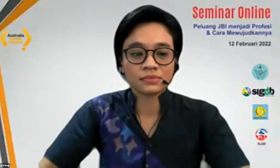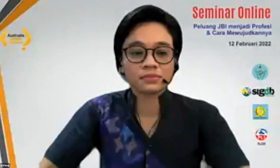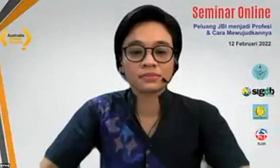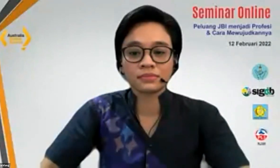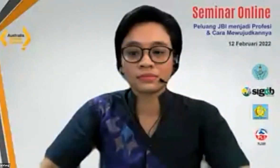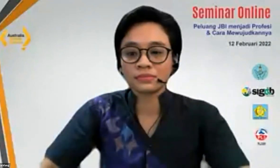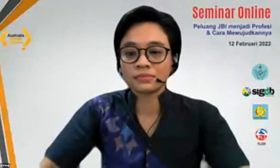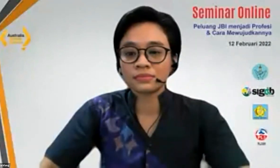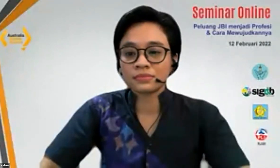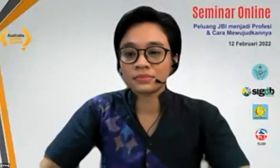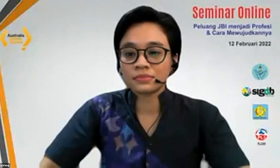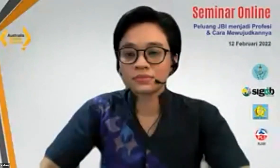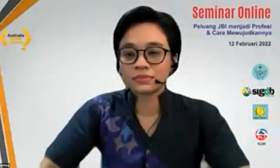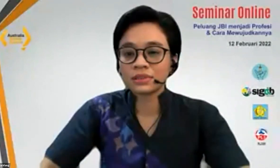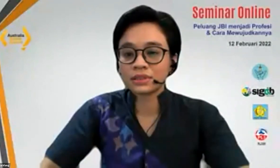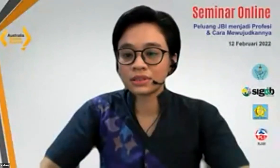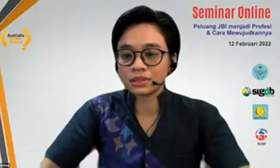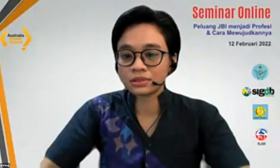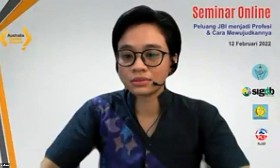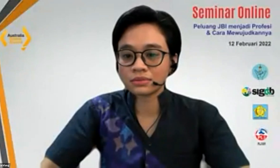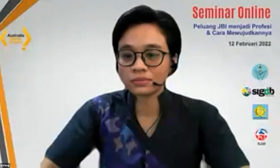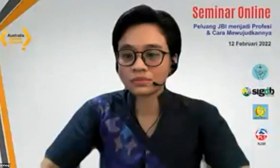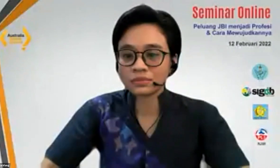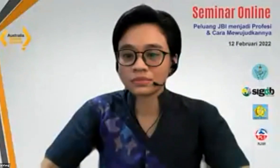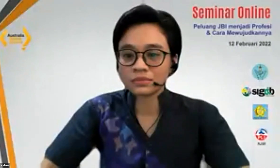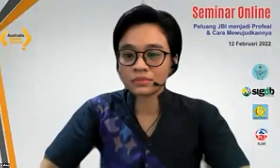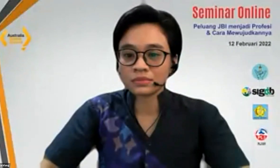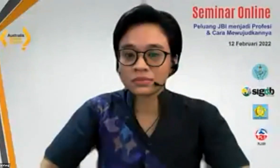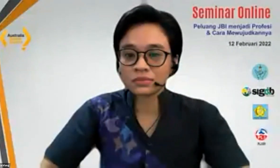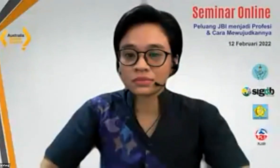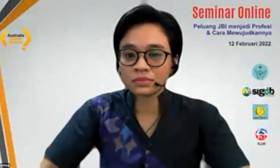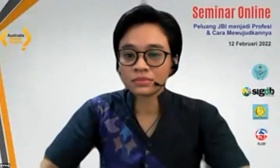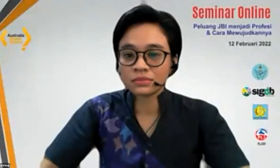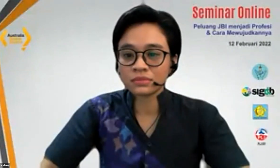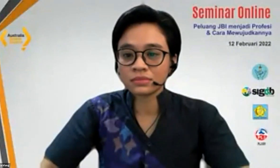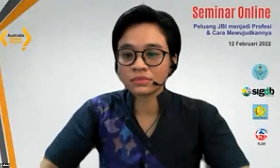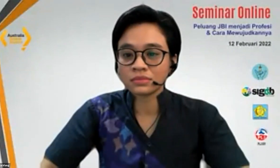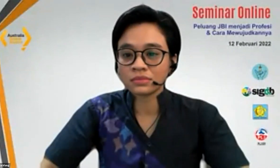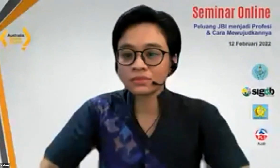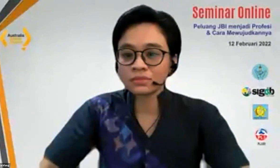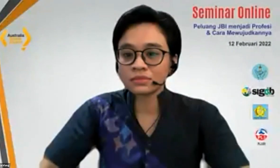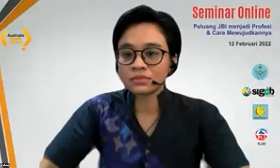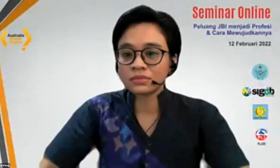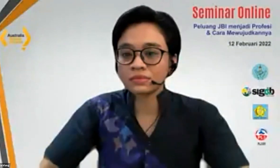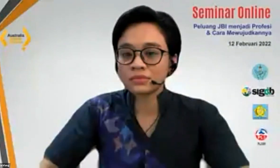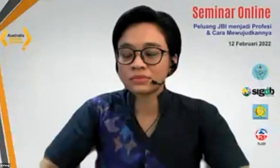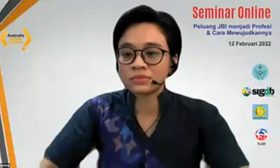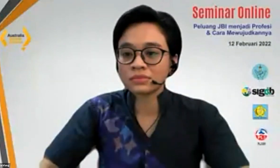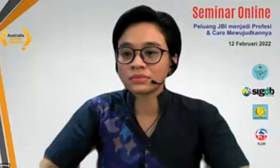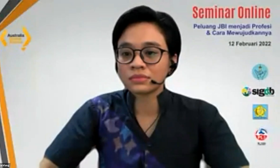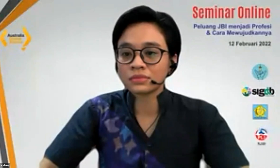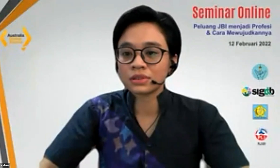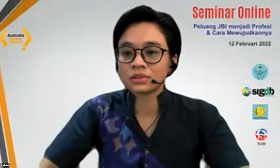karena sepertinya masih banyak PR untuk eh para mentor